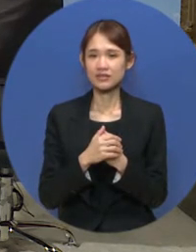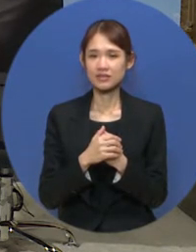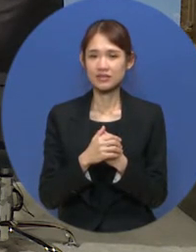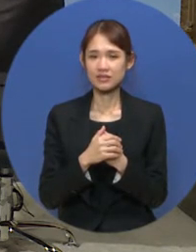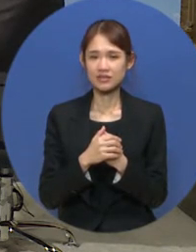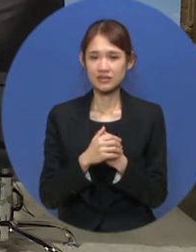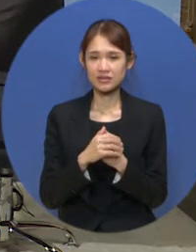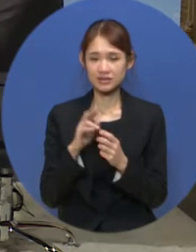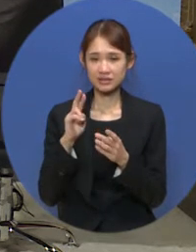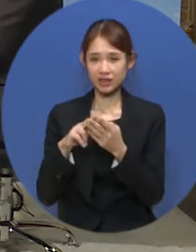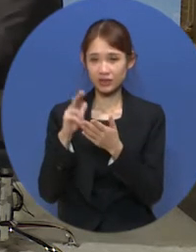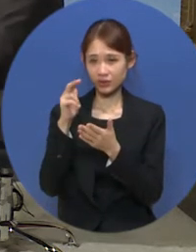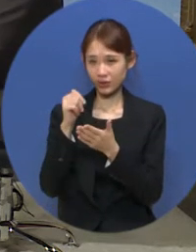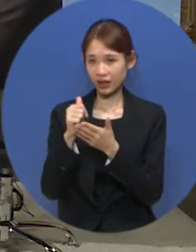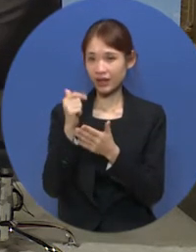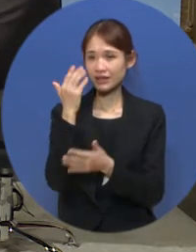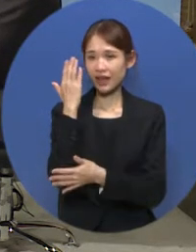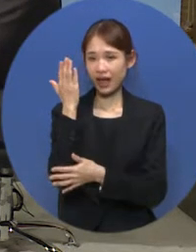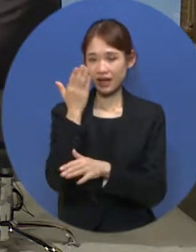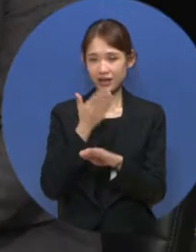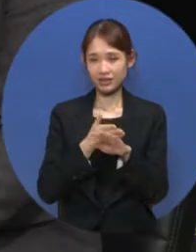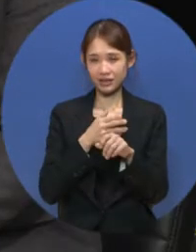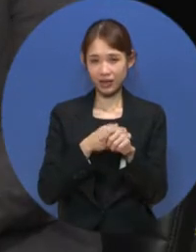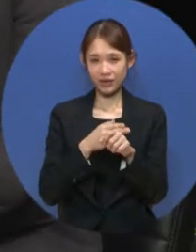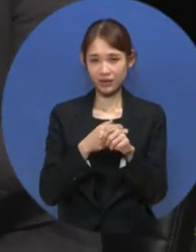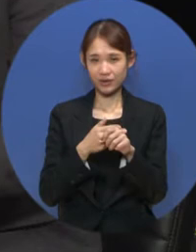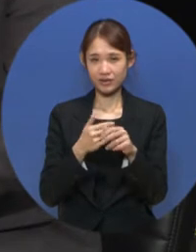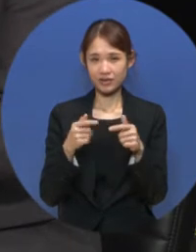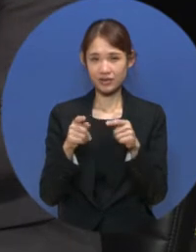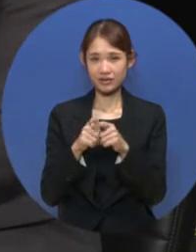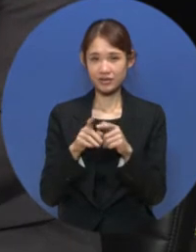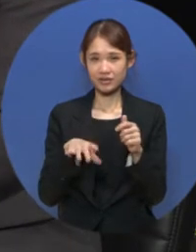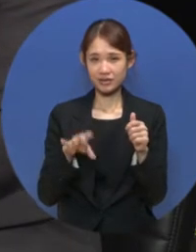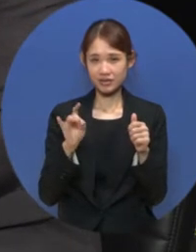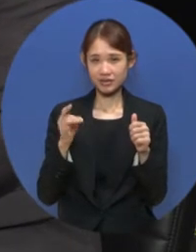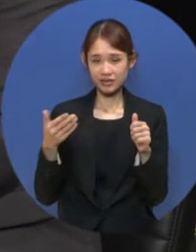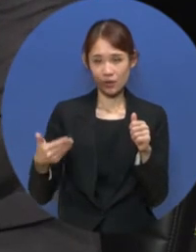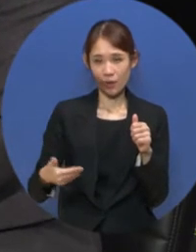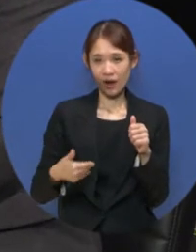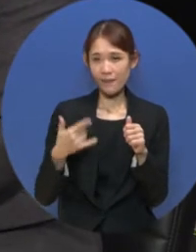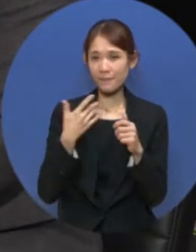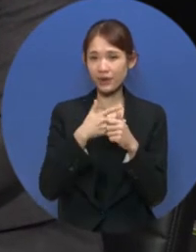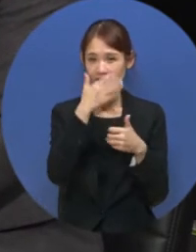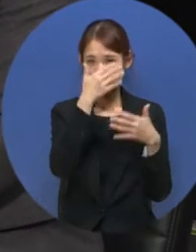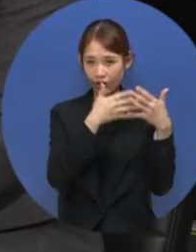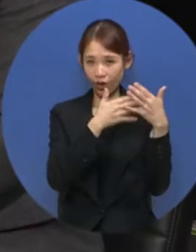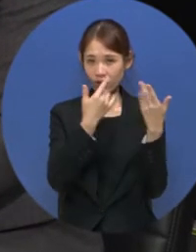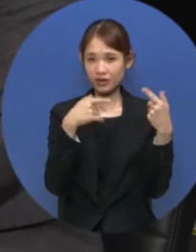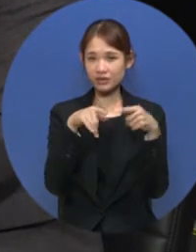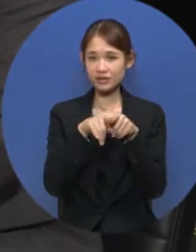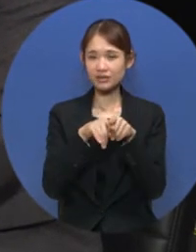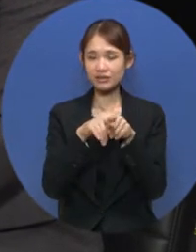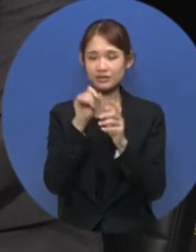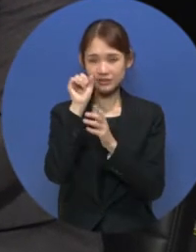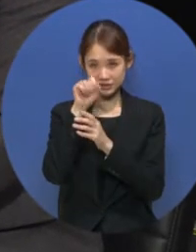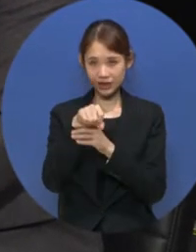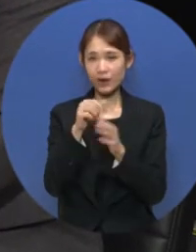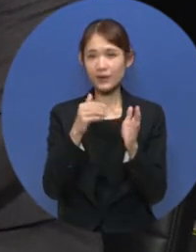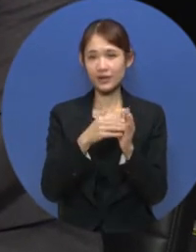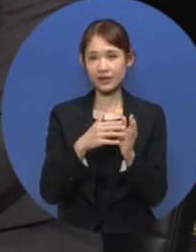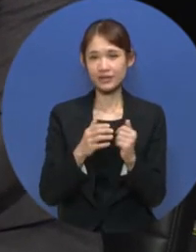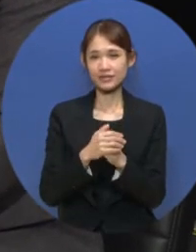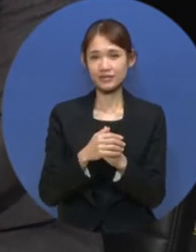네. 사실 센터장님과 이제 다른 강사분들께서 네. 저희 이제 첫 그 화보하고 영상 촬영에 모델을 흔쾌히